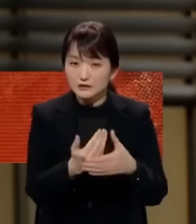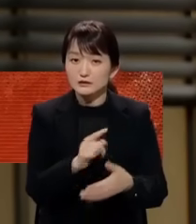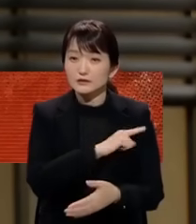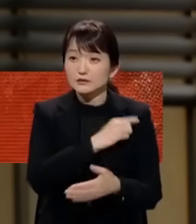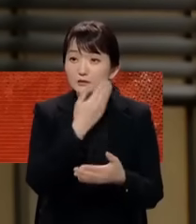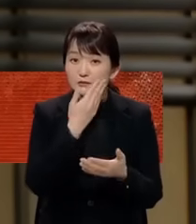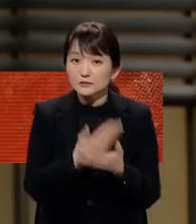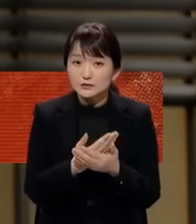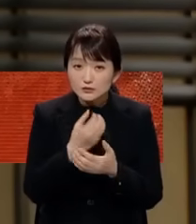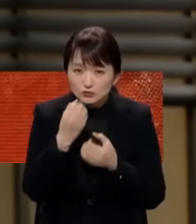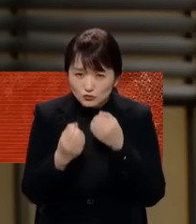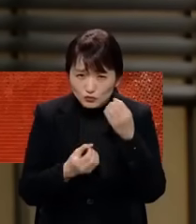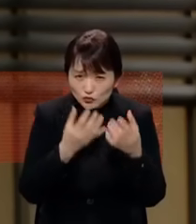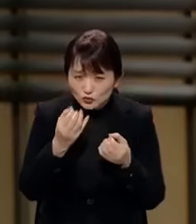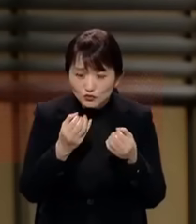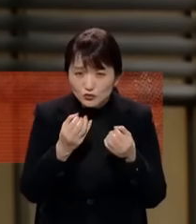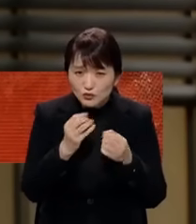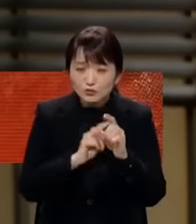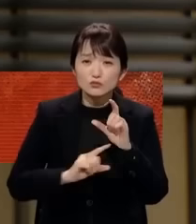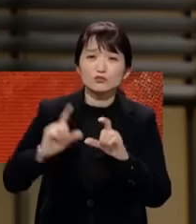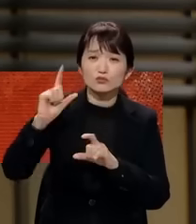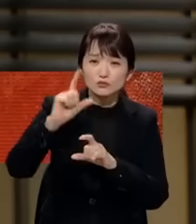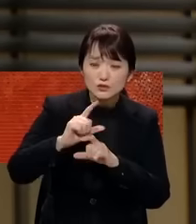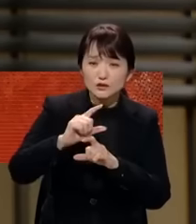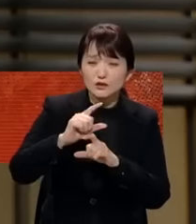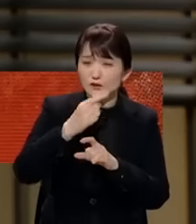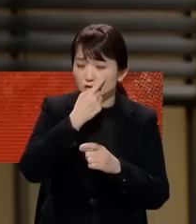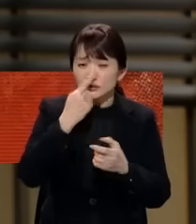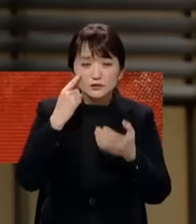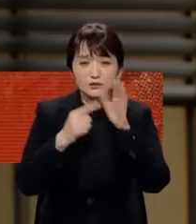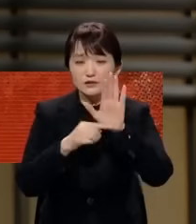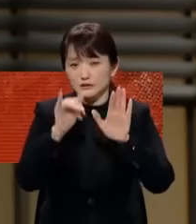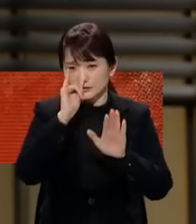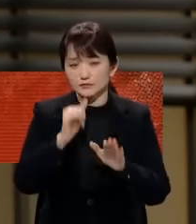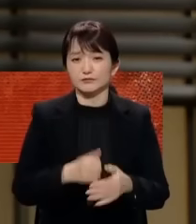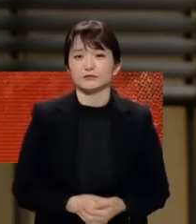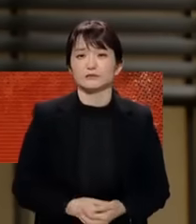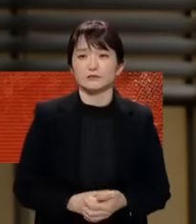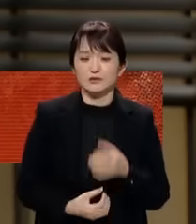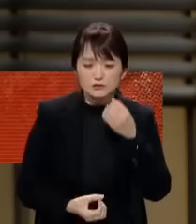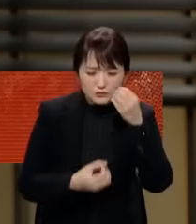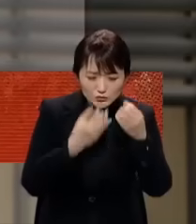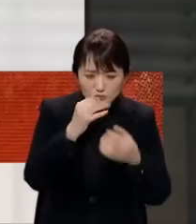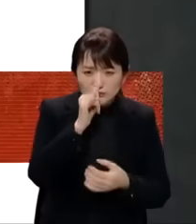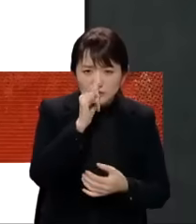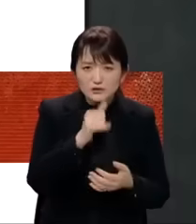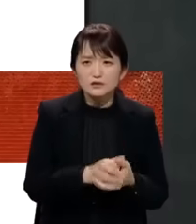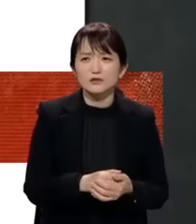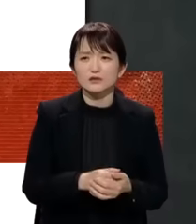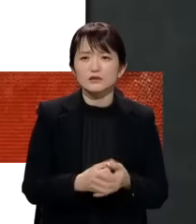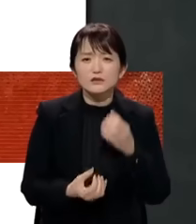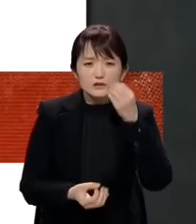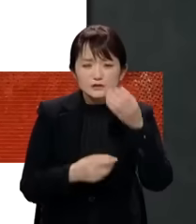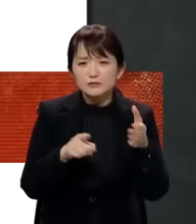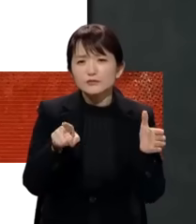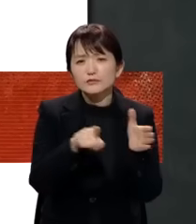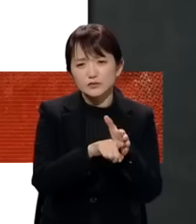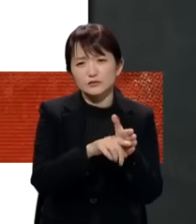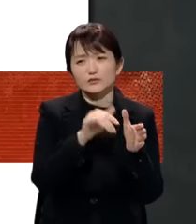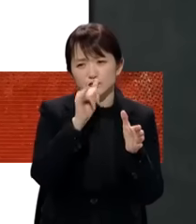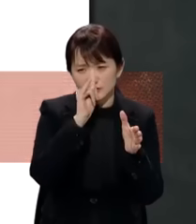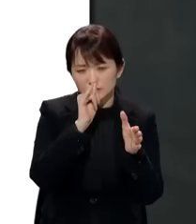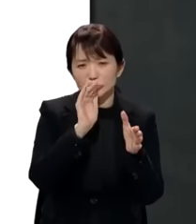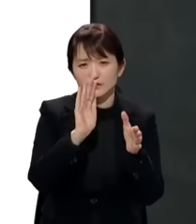중요한 거는 진술이 진술 플러스 알파 그니까 증거가 있어야 되는데 진술만 있는 경우엔 진술의 신빙성이 인정될 만한게 있어야